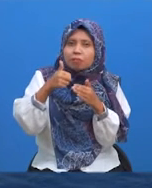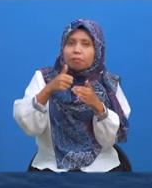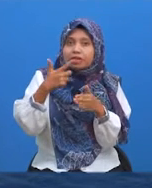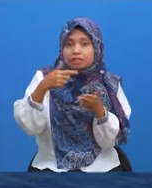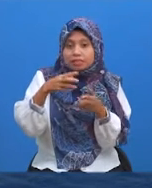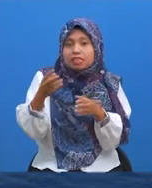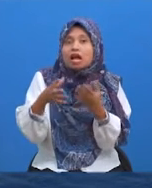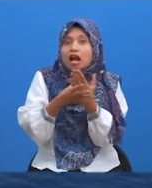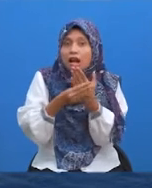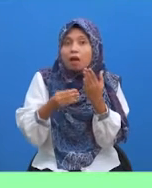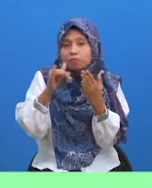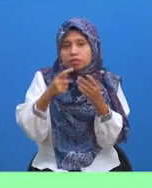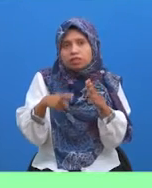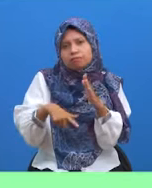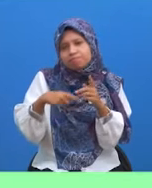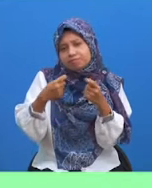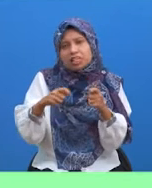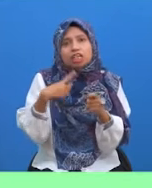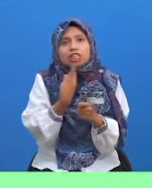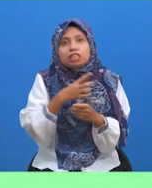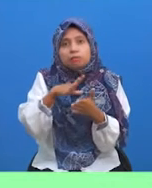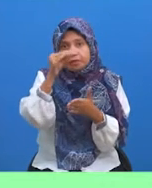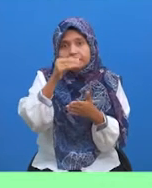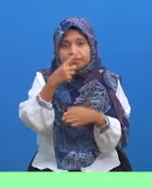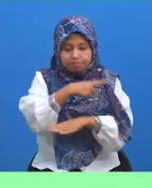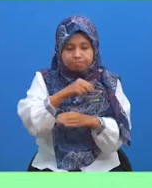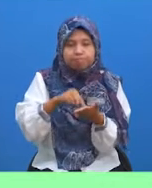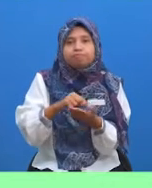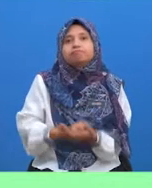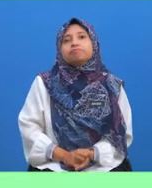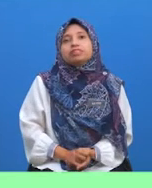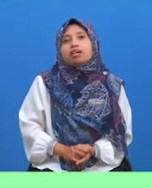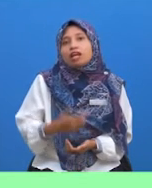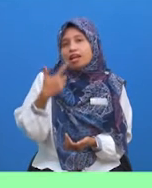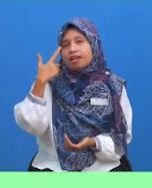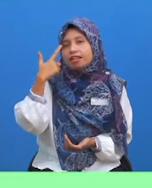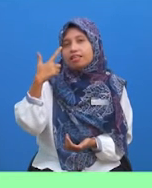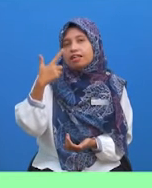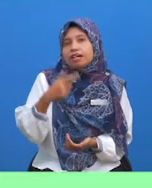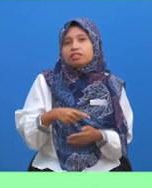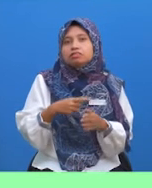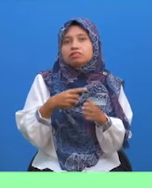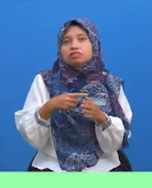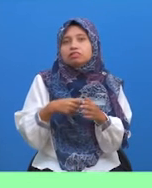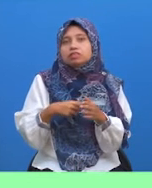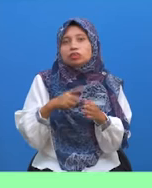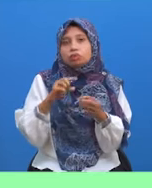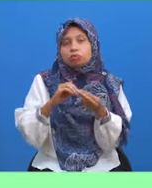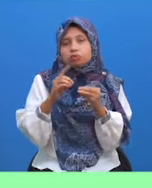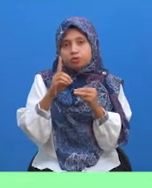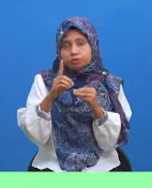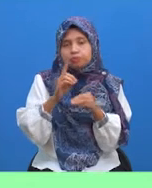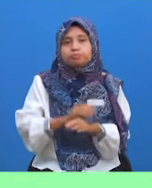pelajari hari ini di Hai para istri Mini dengan menggunakan raja yang sesuai